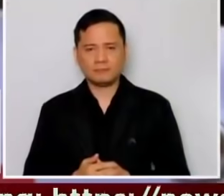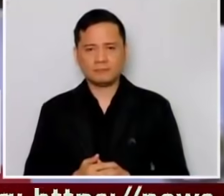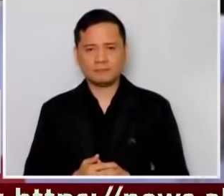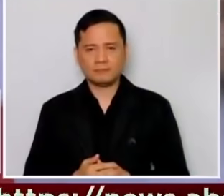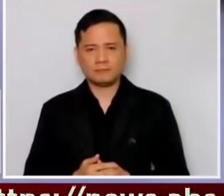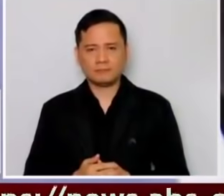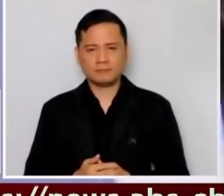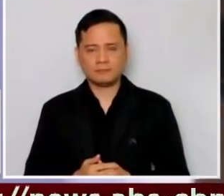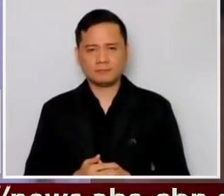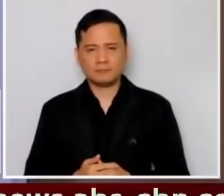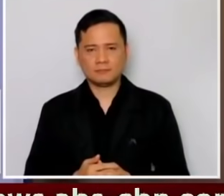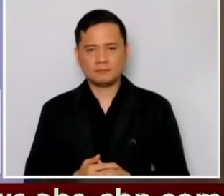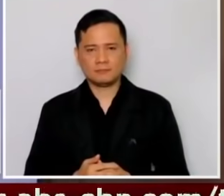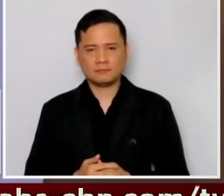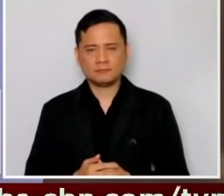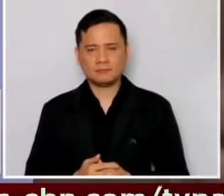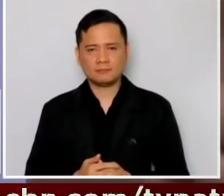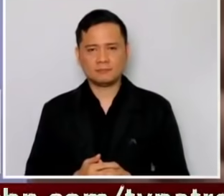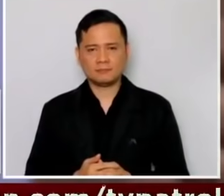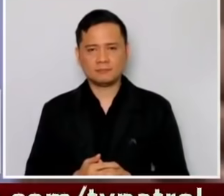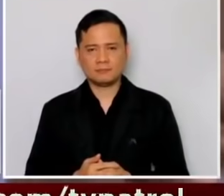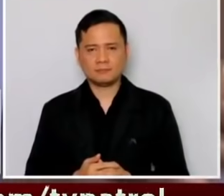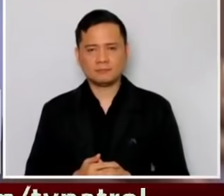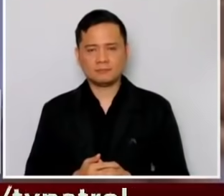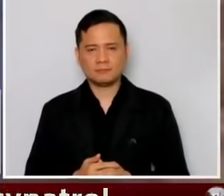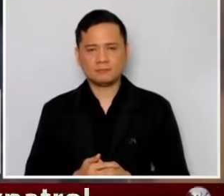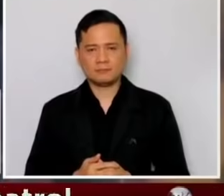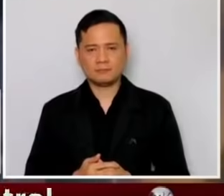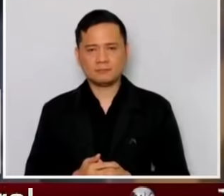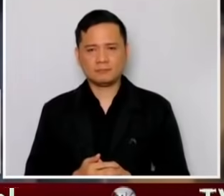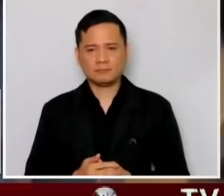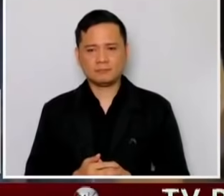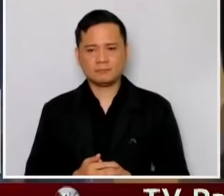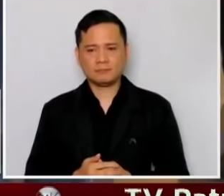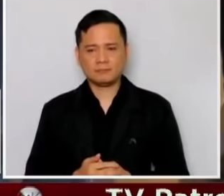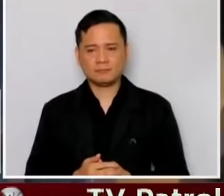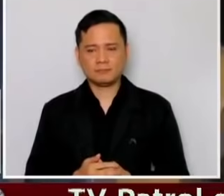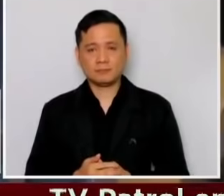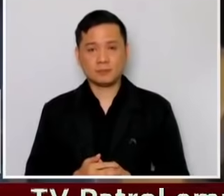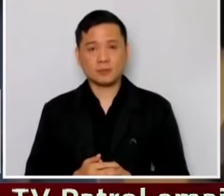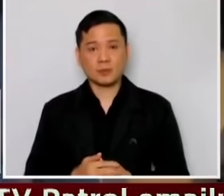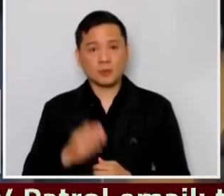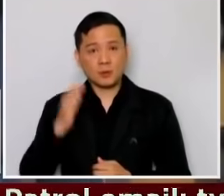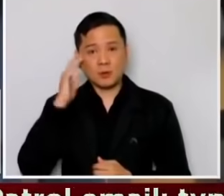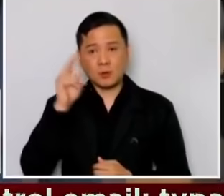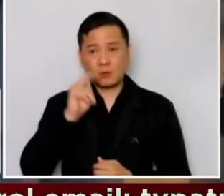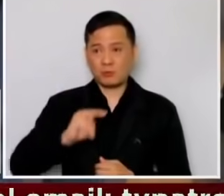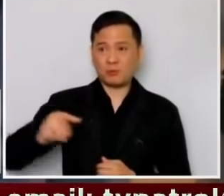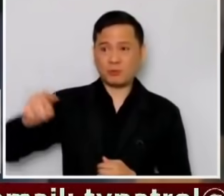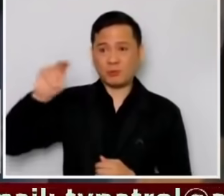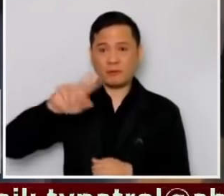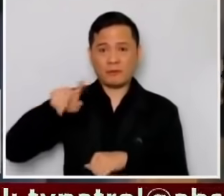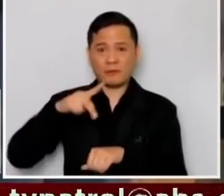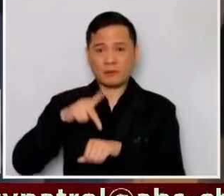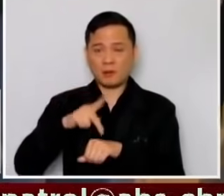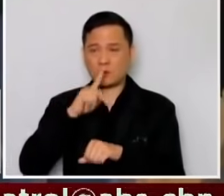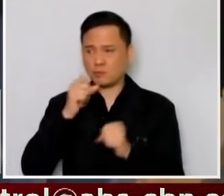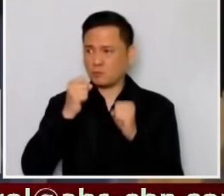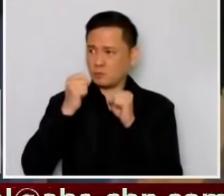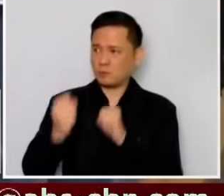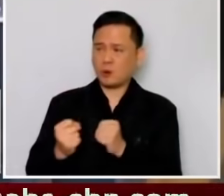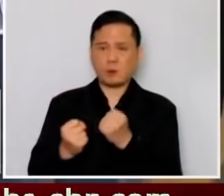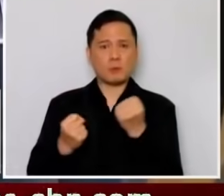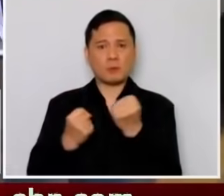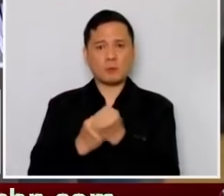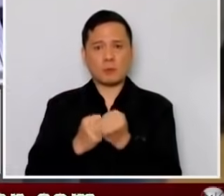Awan ti solid north ang agpaiso dayay. Walang solid north. Ito ang sigaw ng grupong pudno na